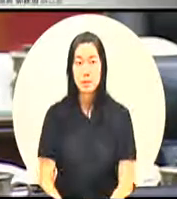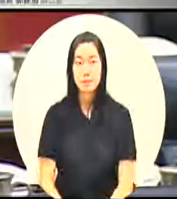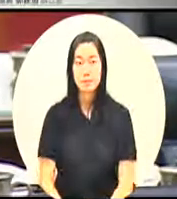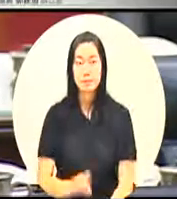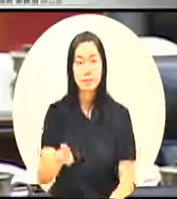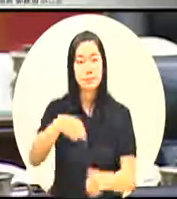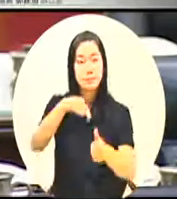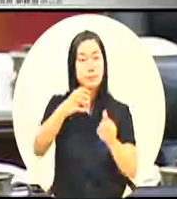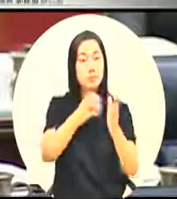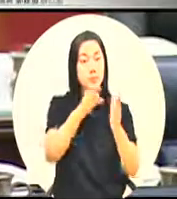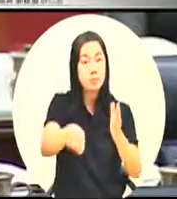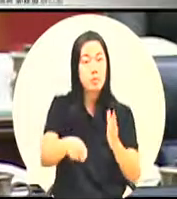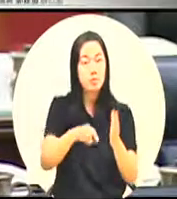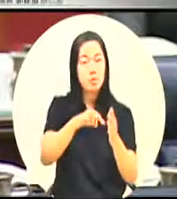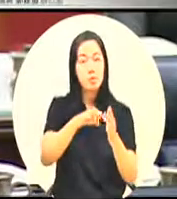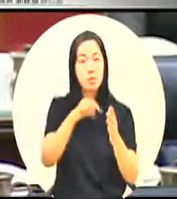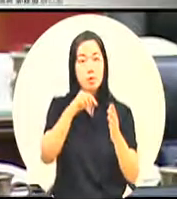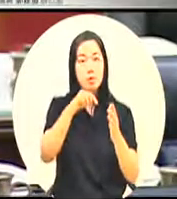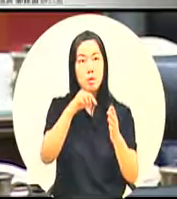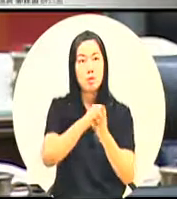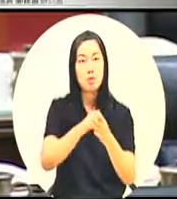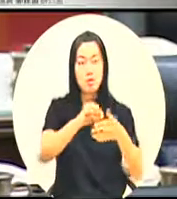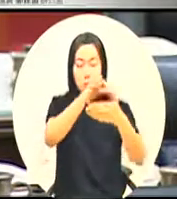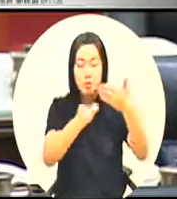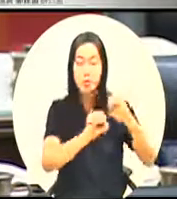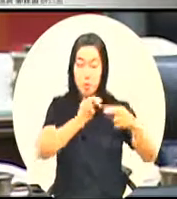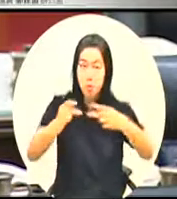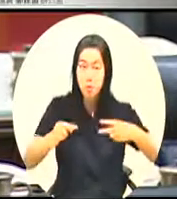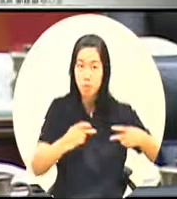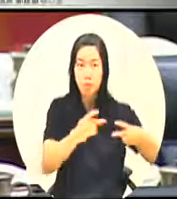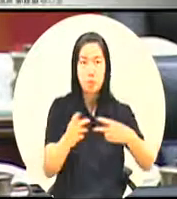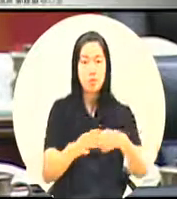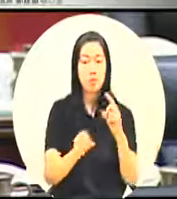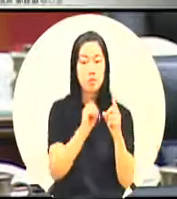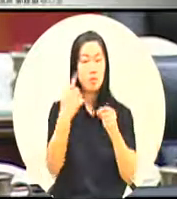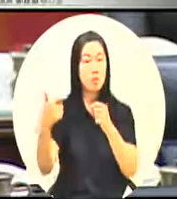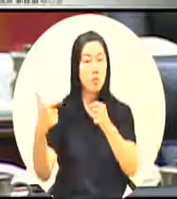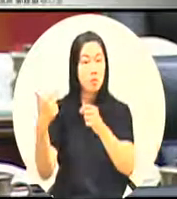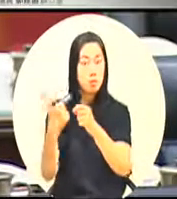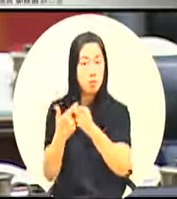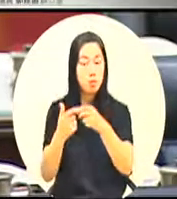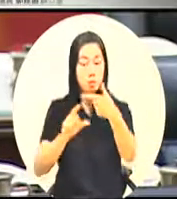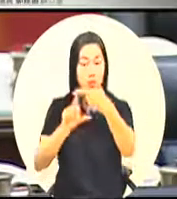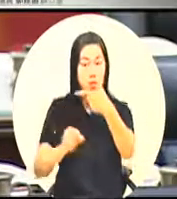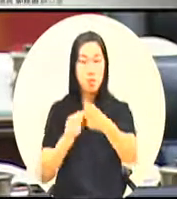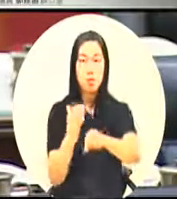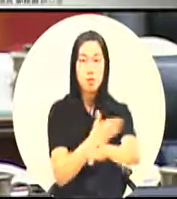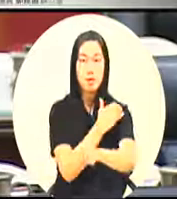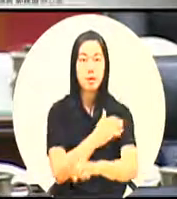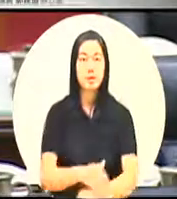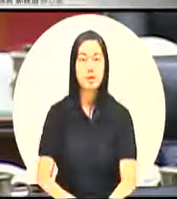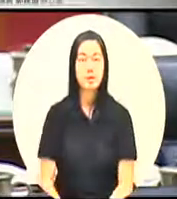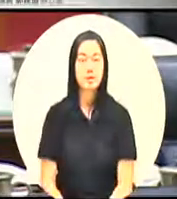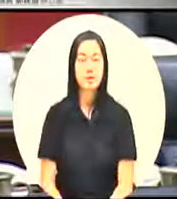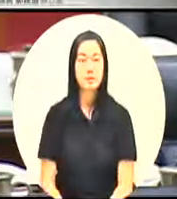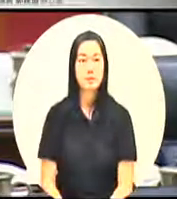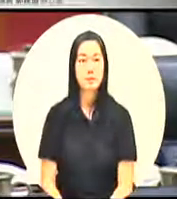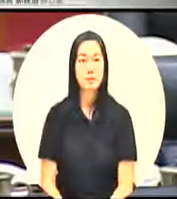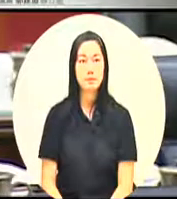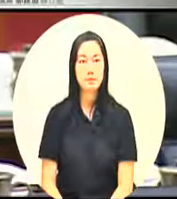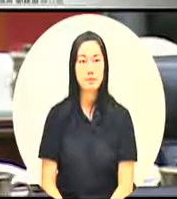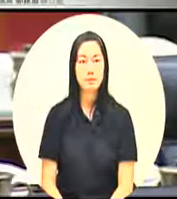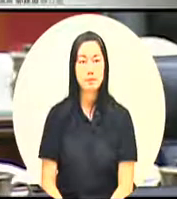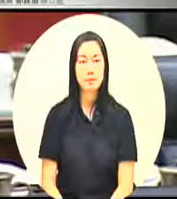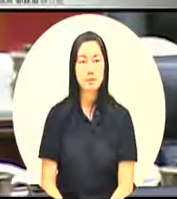教育部修改这个四章一 Q， 在106学年度要开始用。这个现